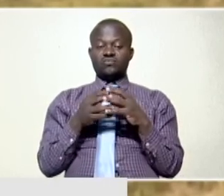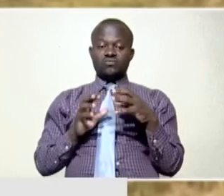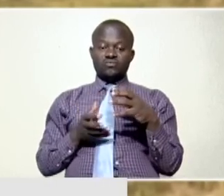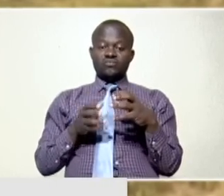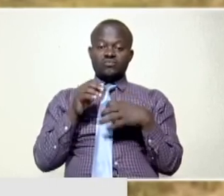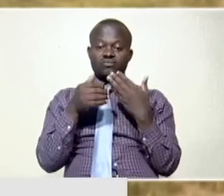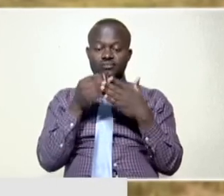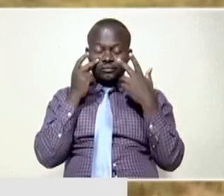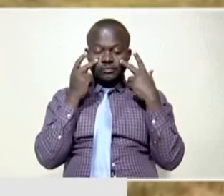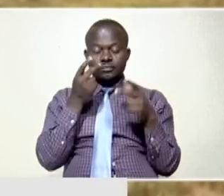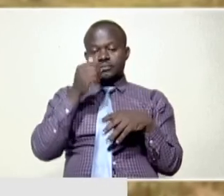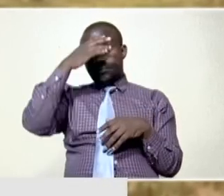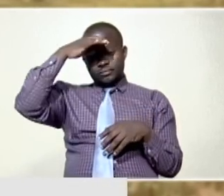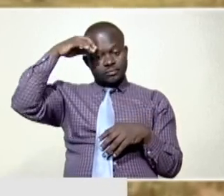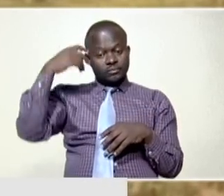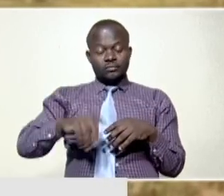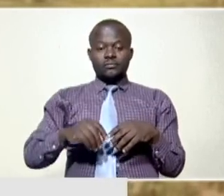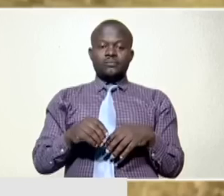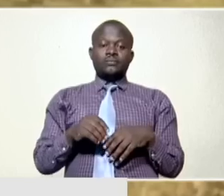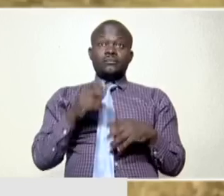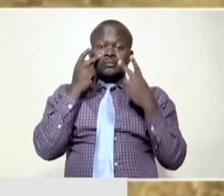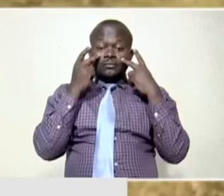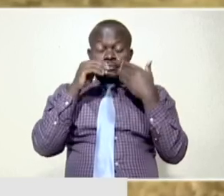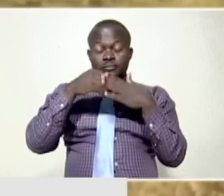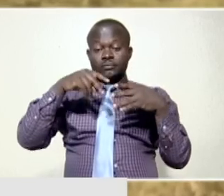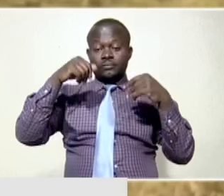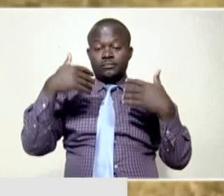ngana kugira ngo uzabone amafaranga birangora. Mazutu ubonye guhenda?